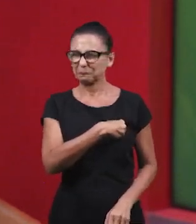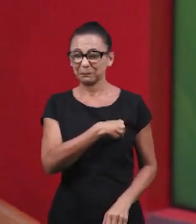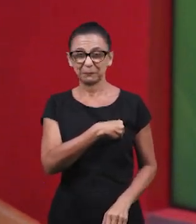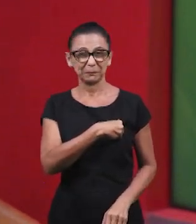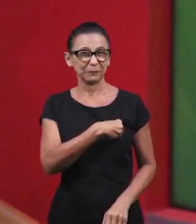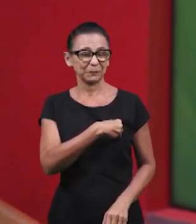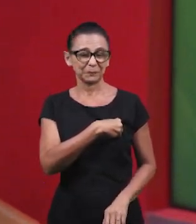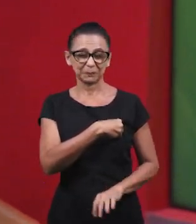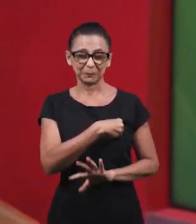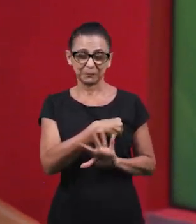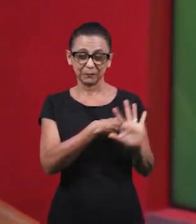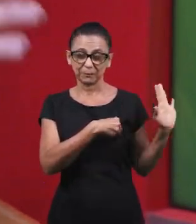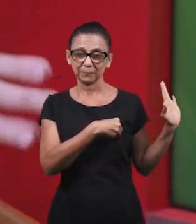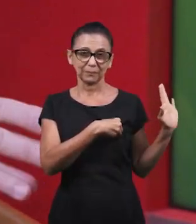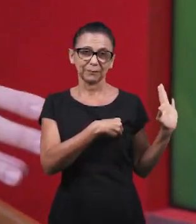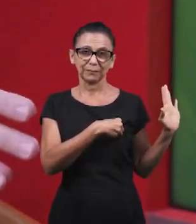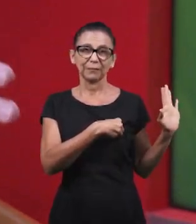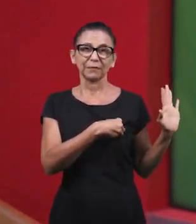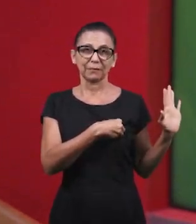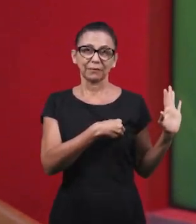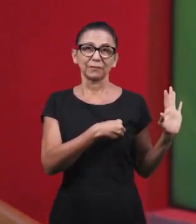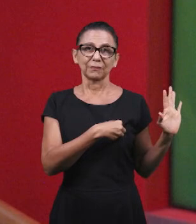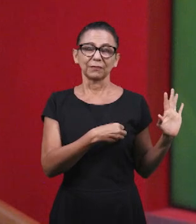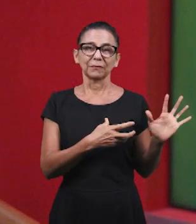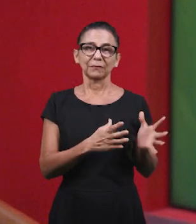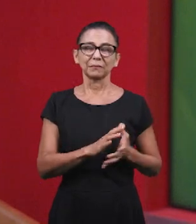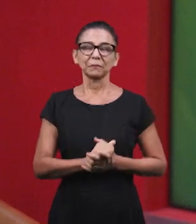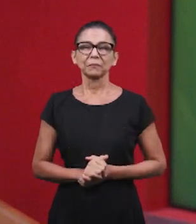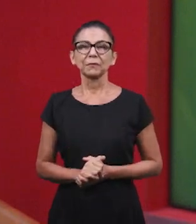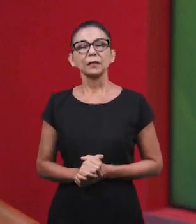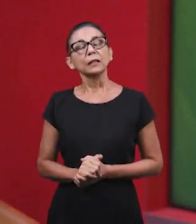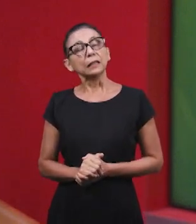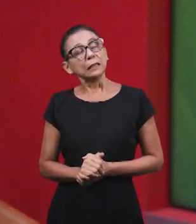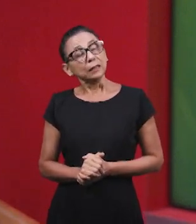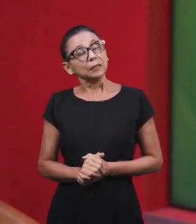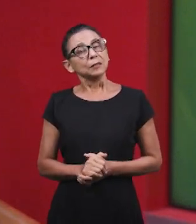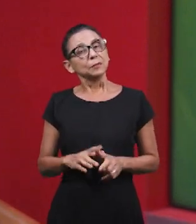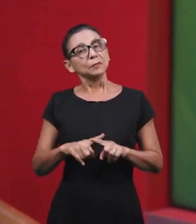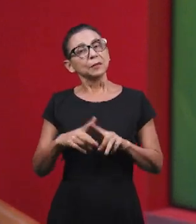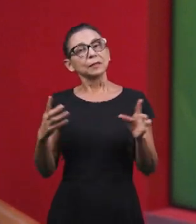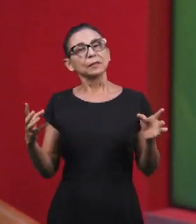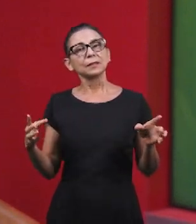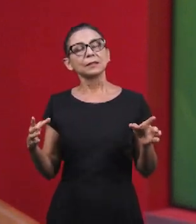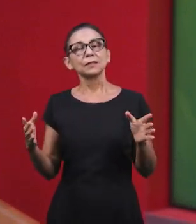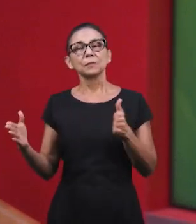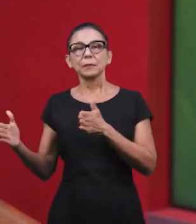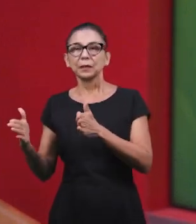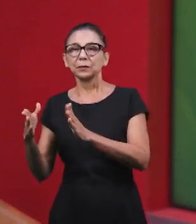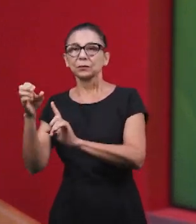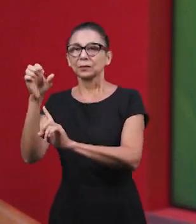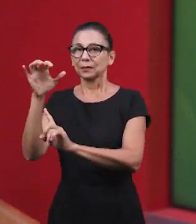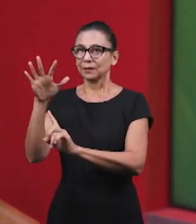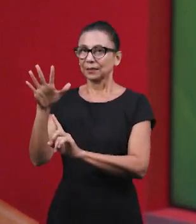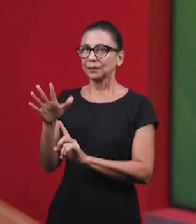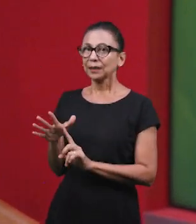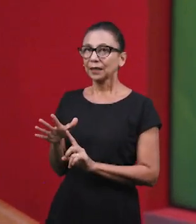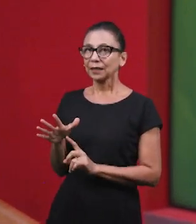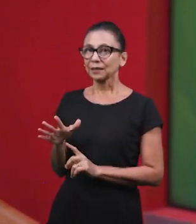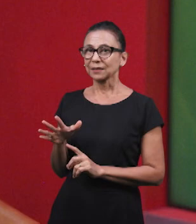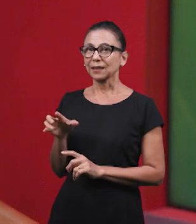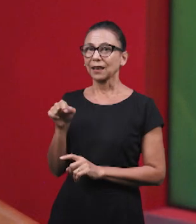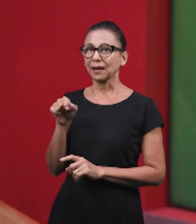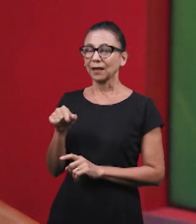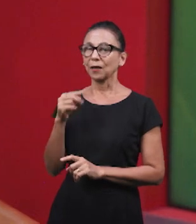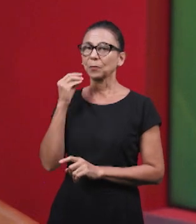c'est-à-dire l'opportunité afin que l'homme accepte Jésus comme son sauveur, entre, participe du projet de